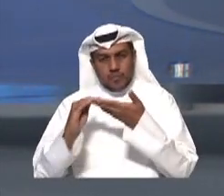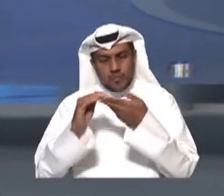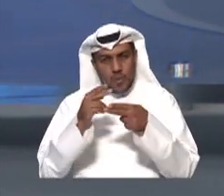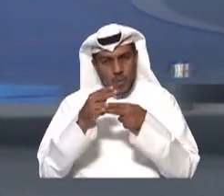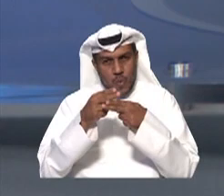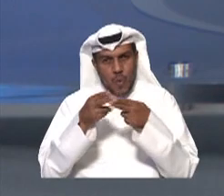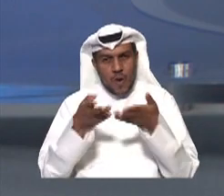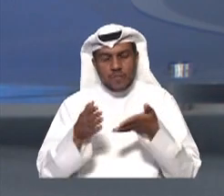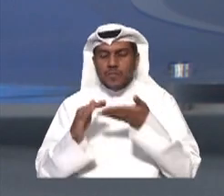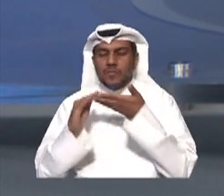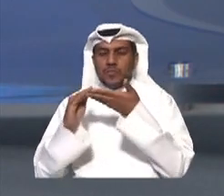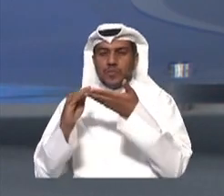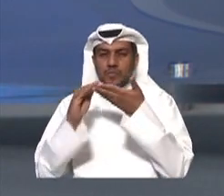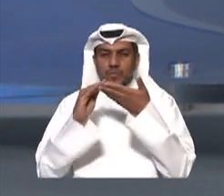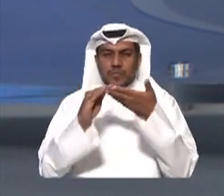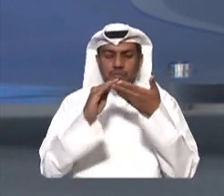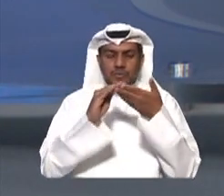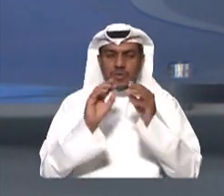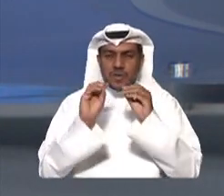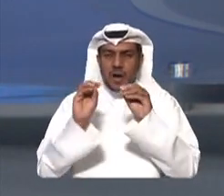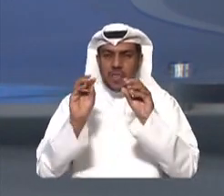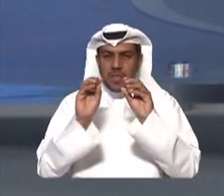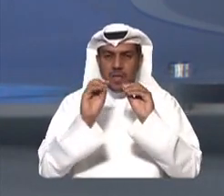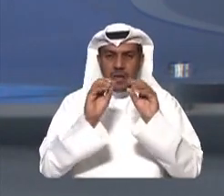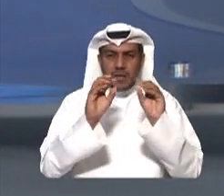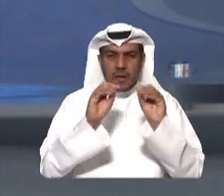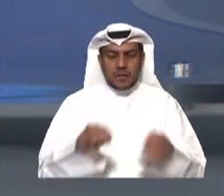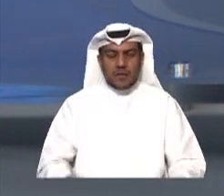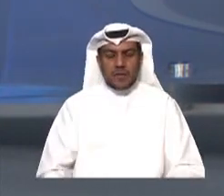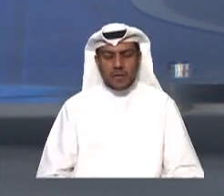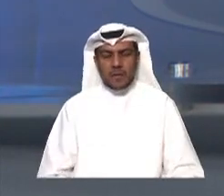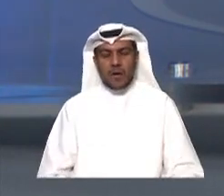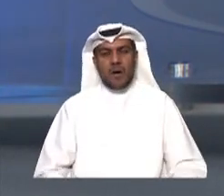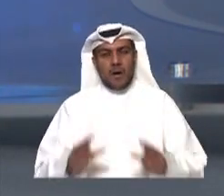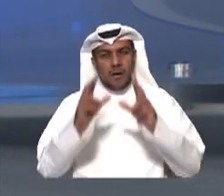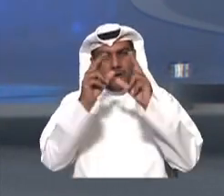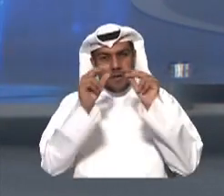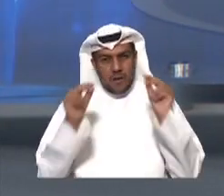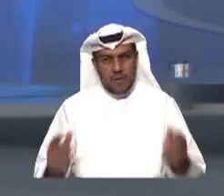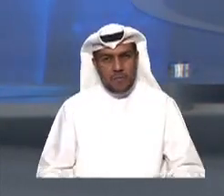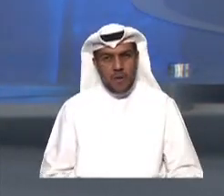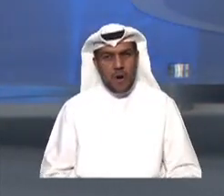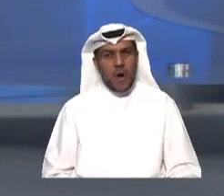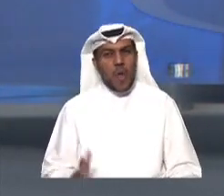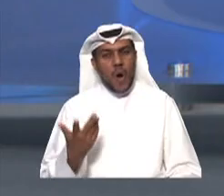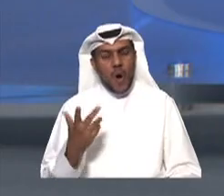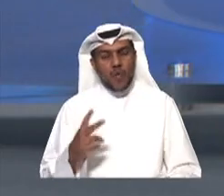خدمات متعددة سواء لبعض الفئات من المواطنين اللبنانيين أو اللاجئين السوريين.